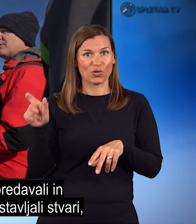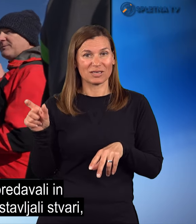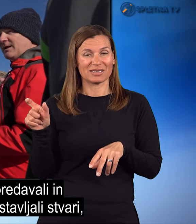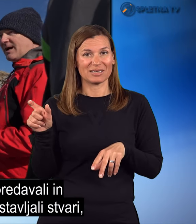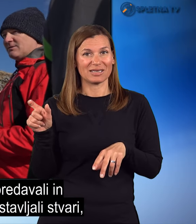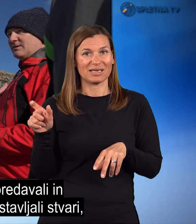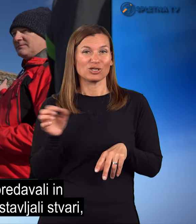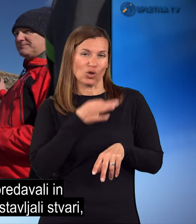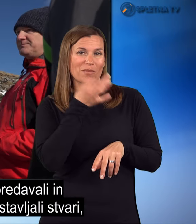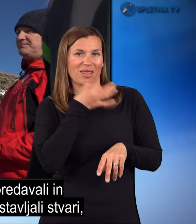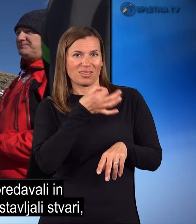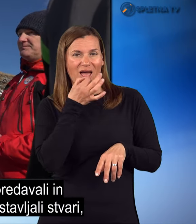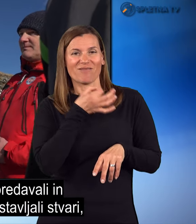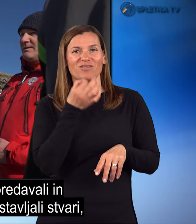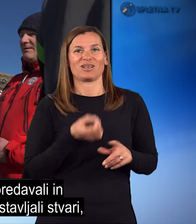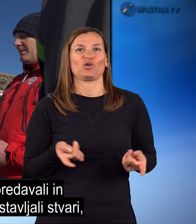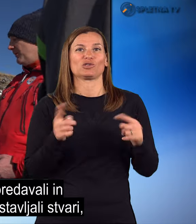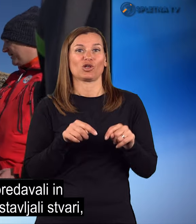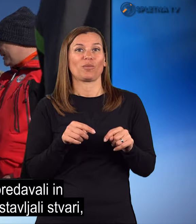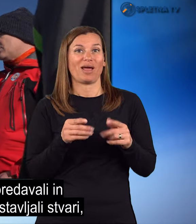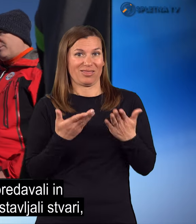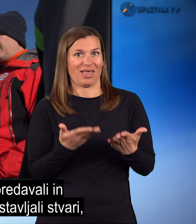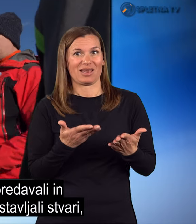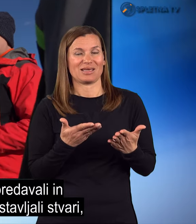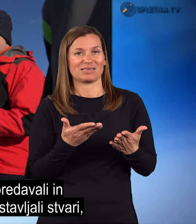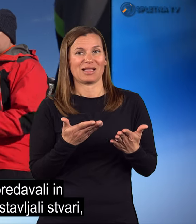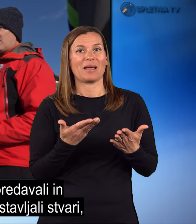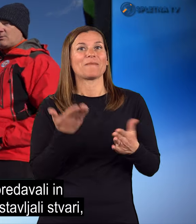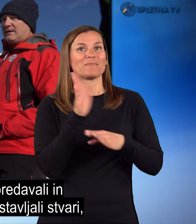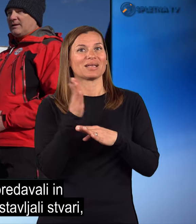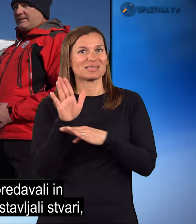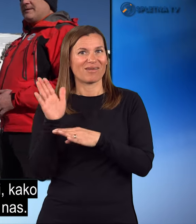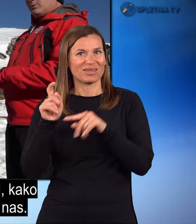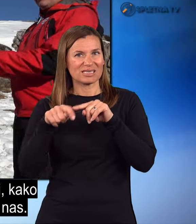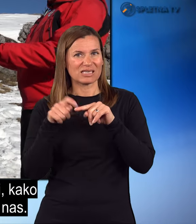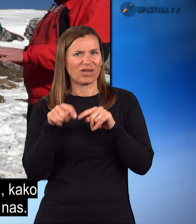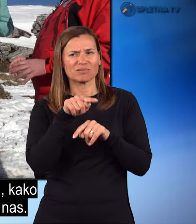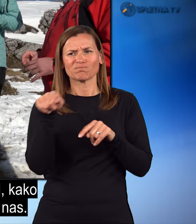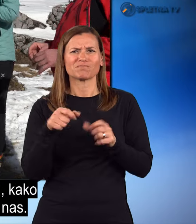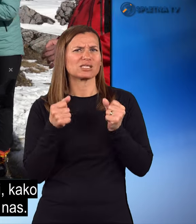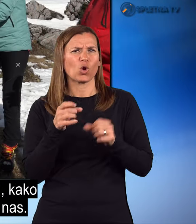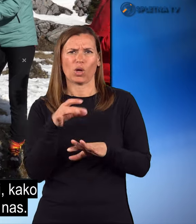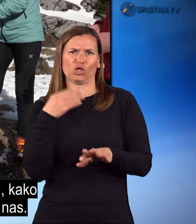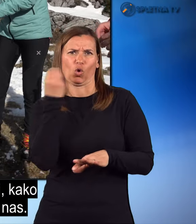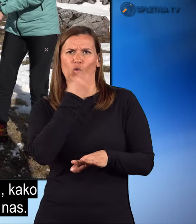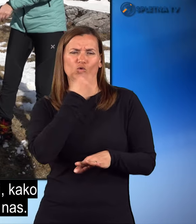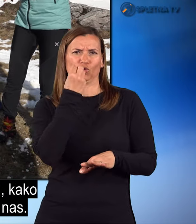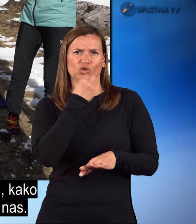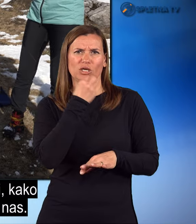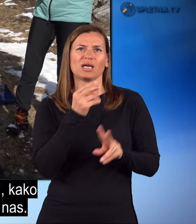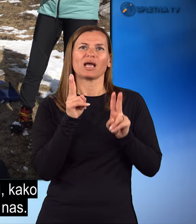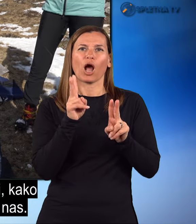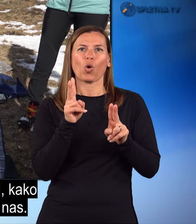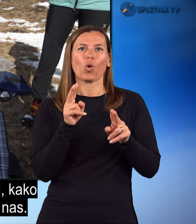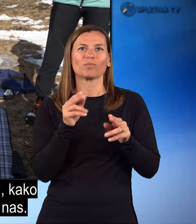inštruktori, ki so predavali oziroma danes praktično predstavljali stvari, se zelo hitro učili, kako